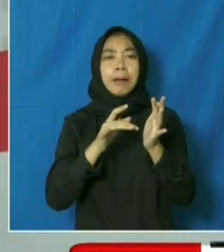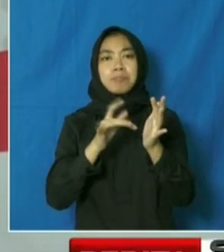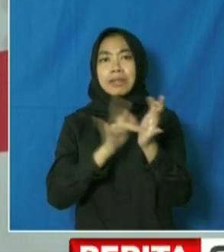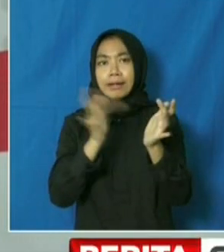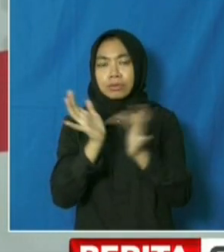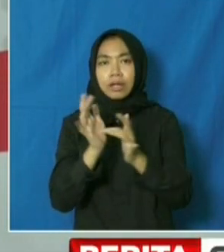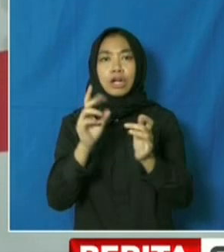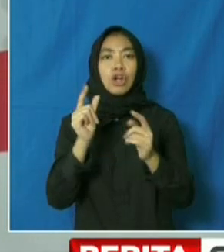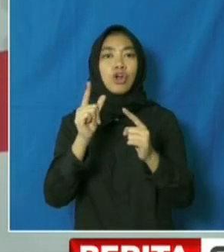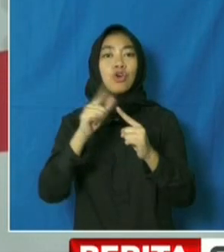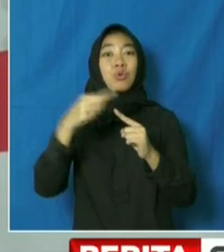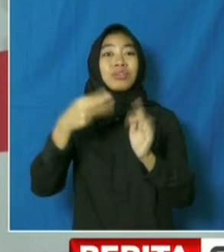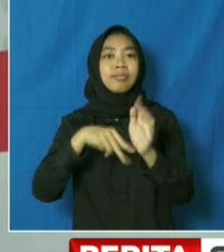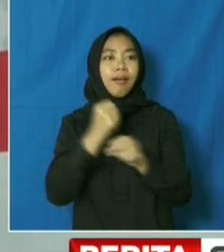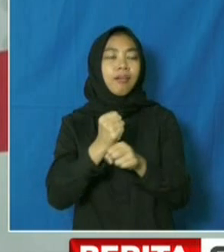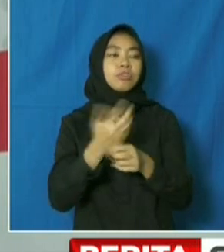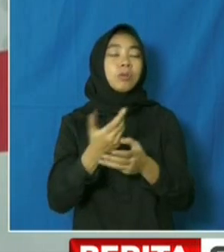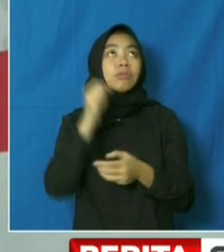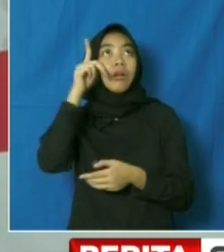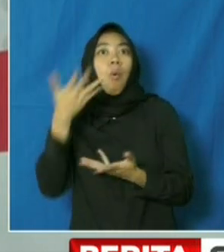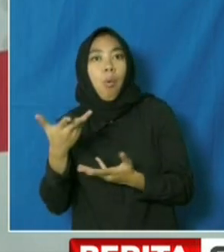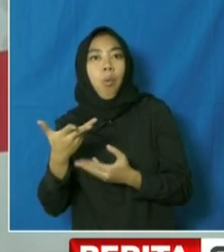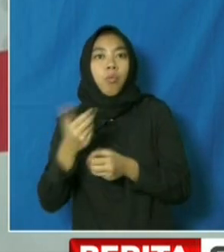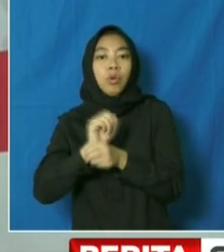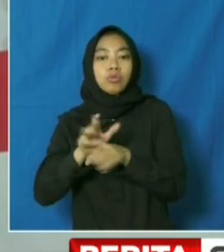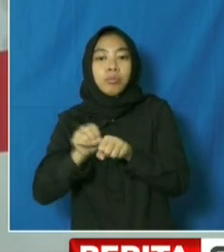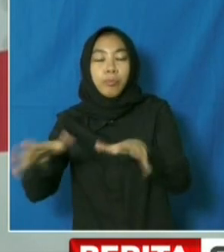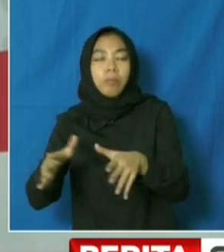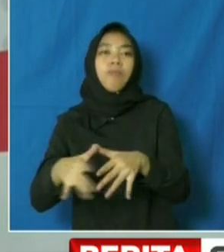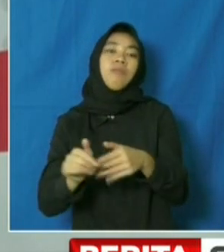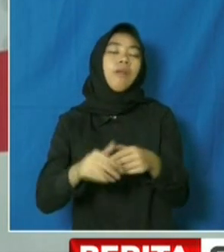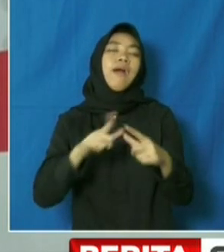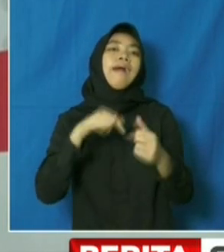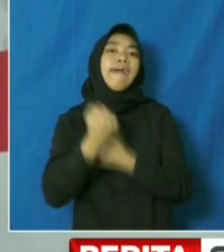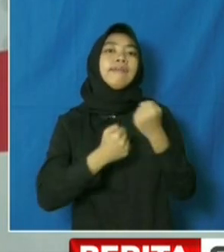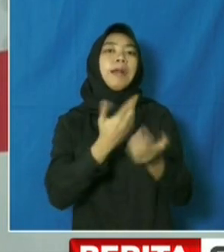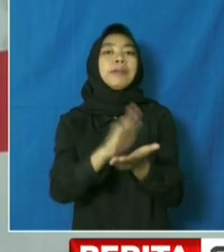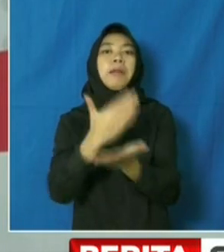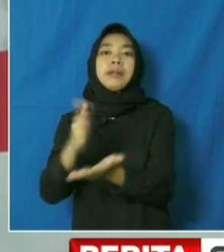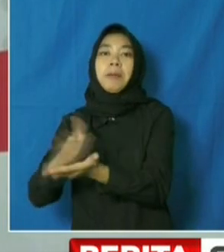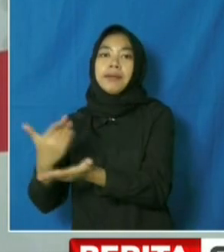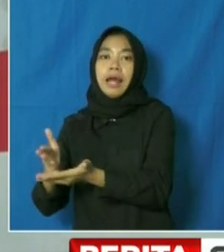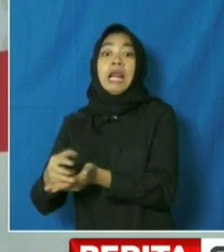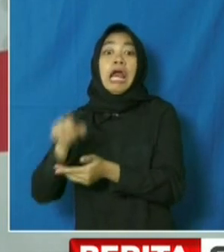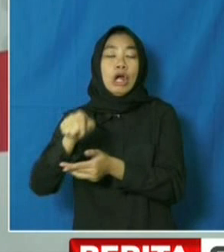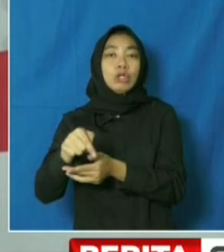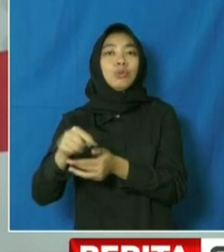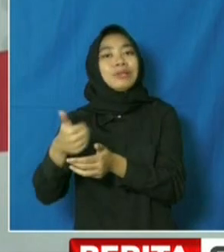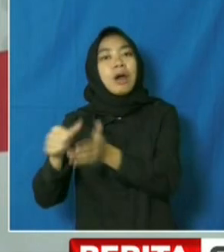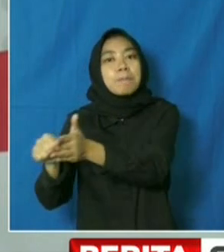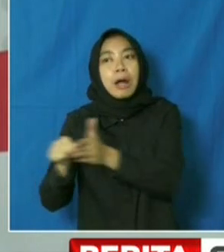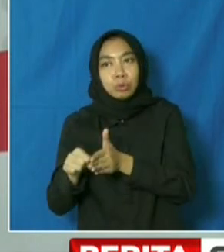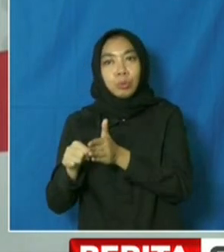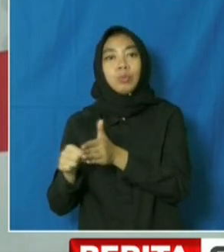yang dengan kesadarannya kemudian menunda dan membatalkan ini bagian dari kontribusi keagamaan kita